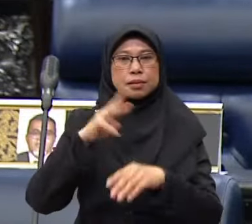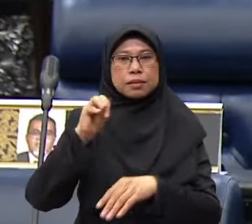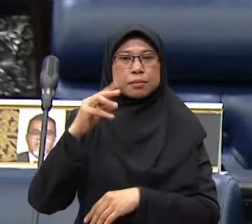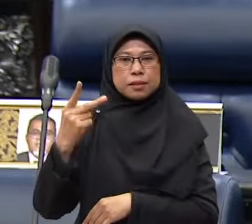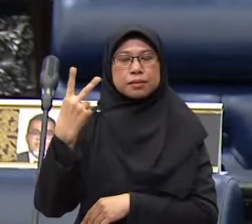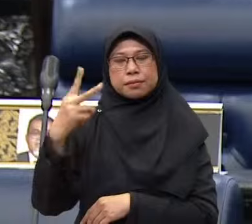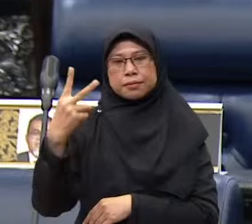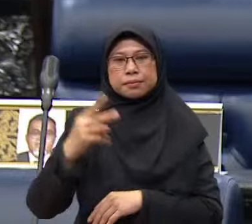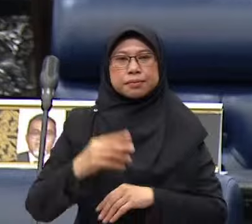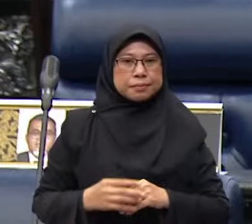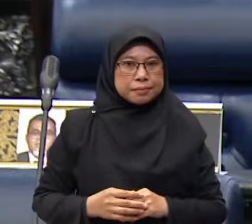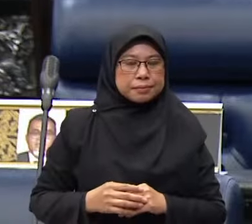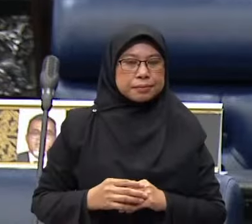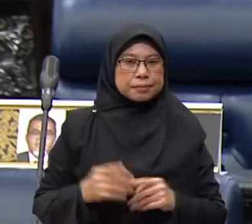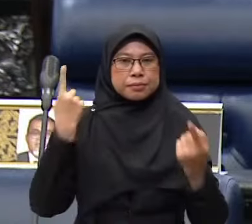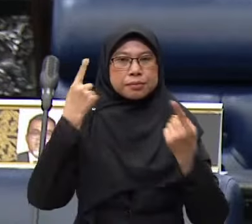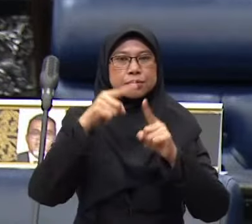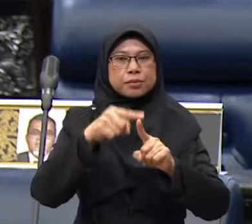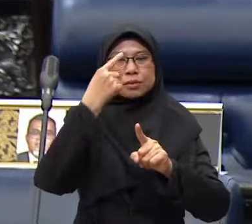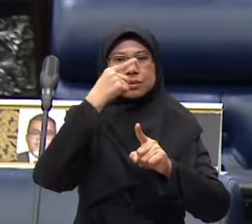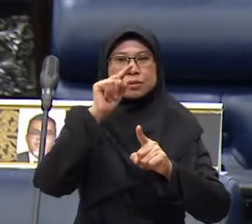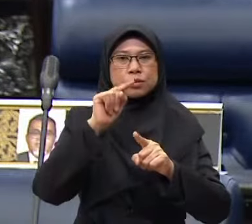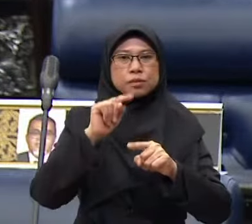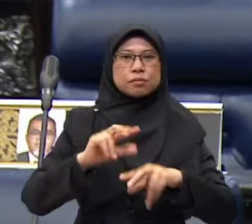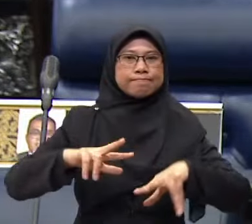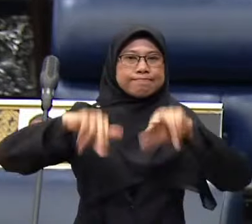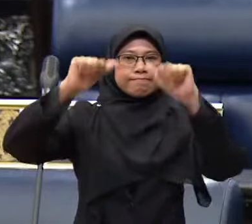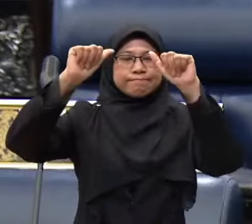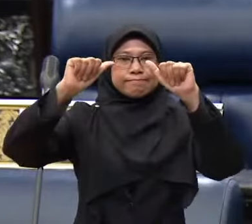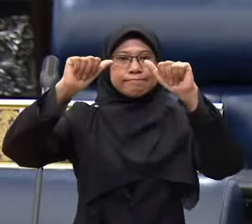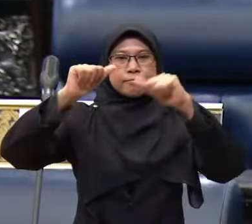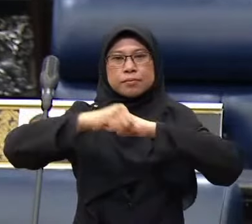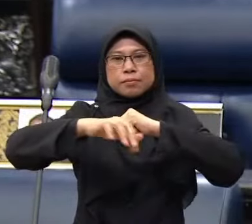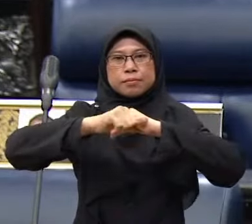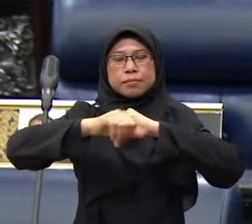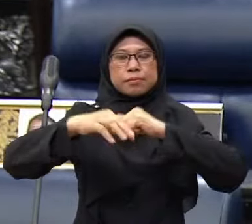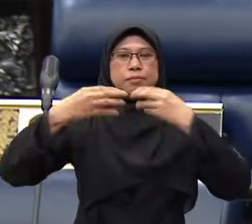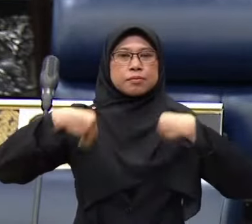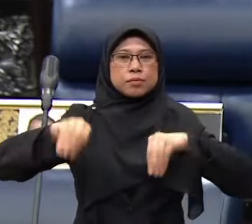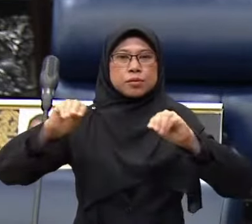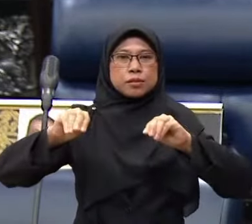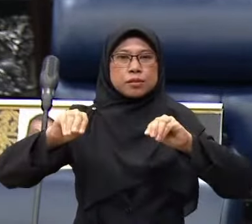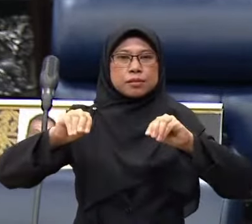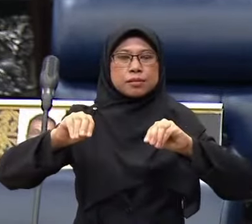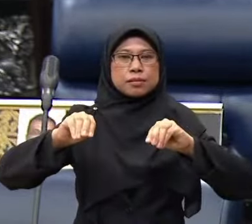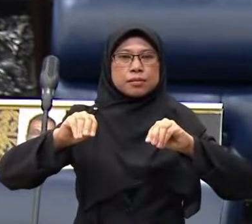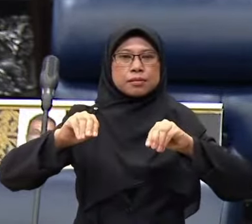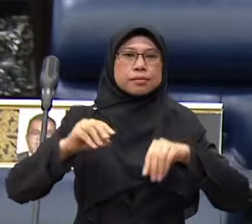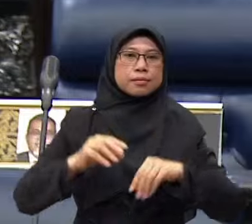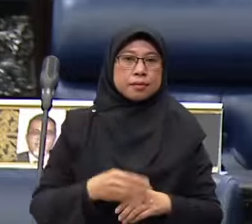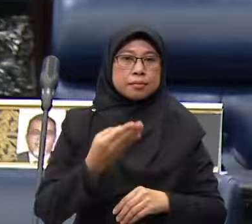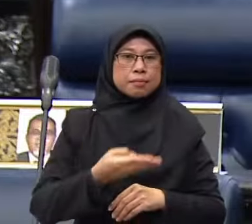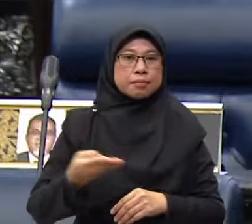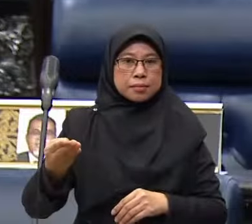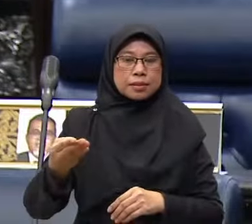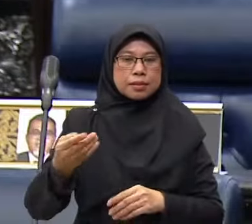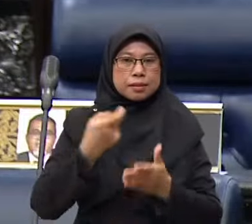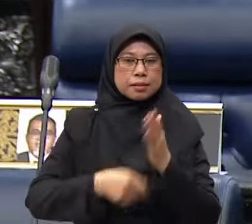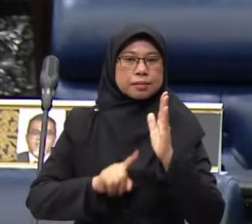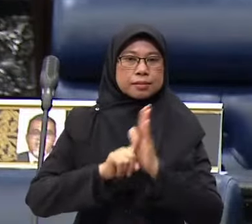Malaysia ke-12 yang bertujuan untuk meningkatkan pengkomersialan produk bernilai tinggi berasaskan biojisim